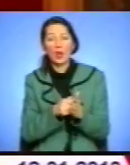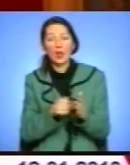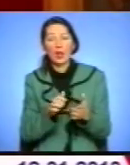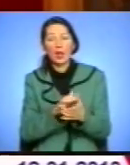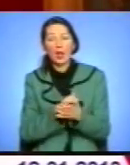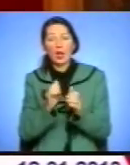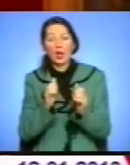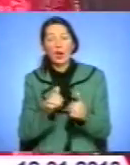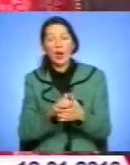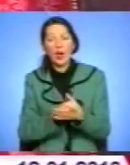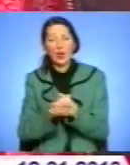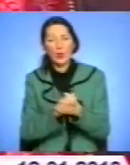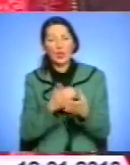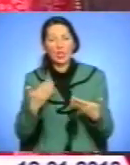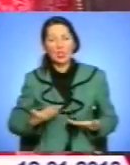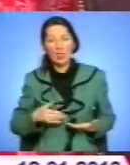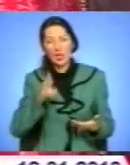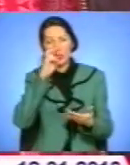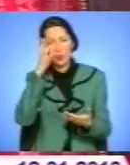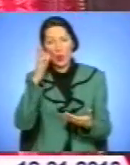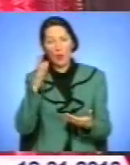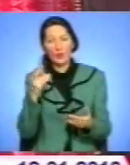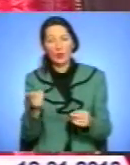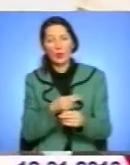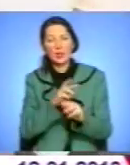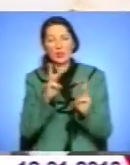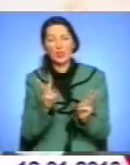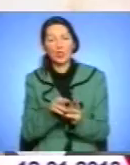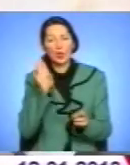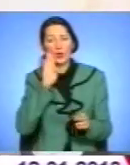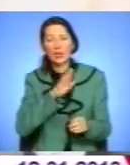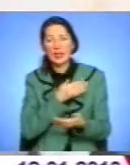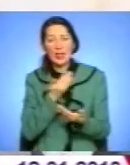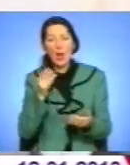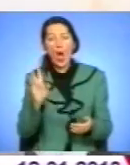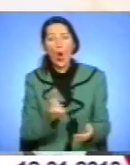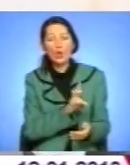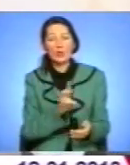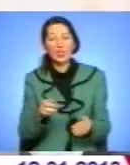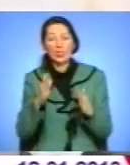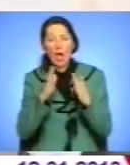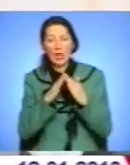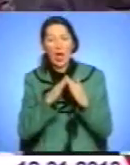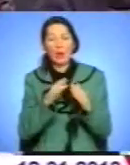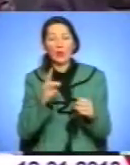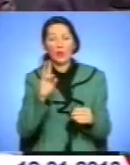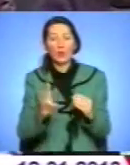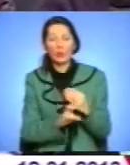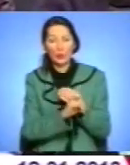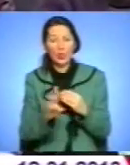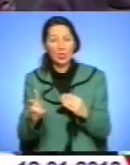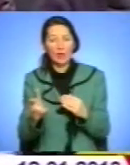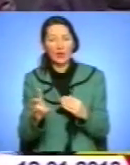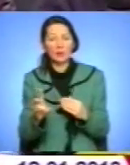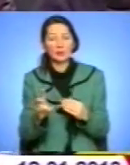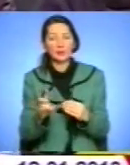гармонії життя з ближнім. Без свяченої води не відбувається освячення храмів і будівель, предметів, що використовуються під час богослужіння.